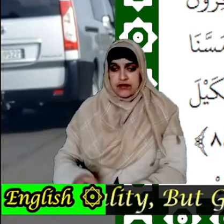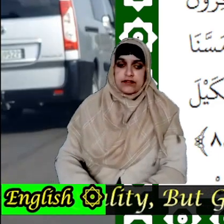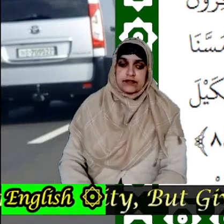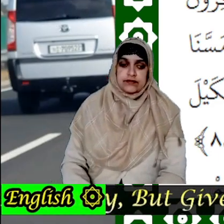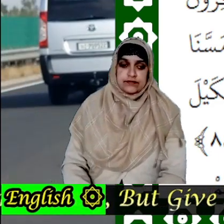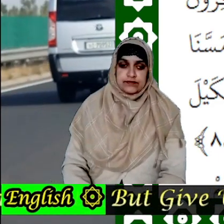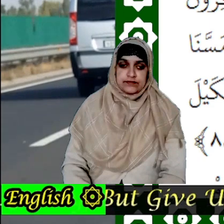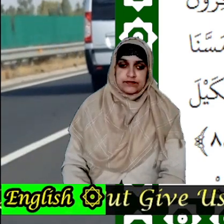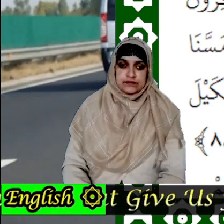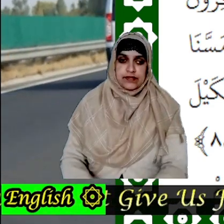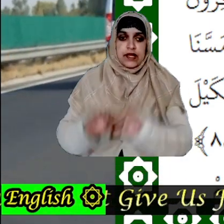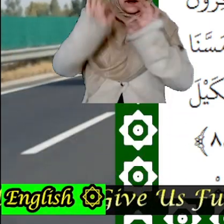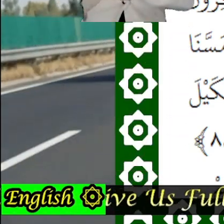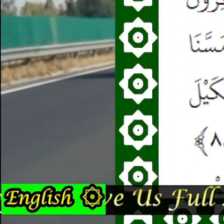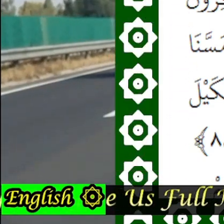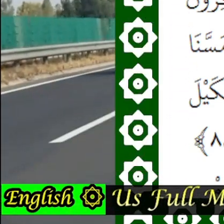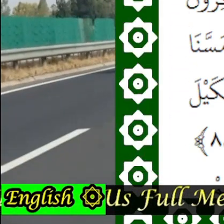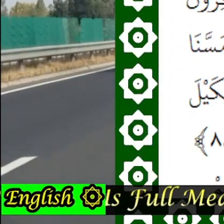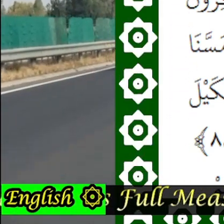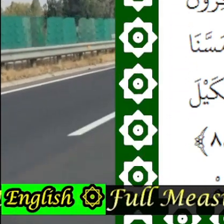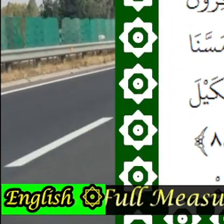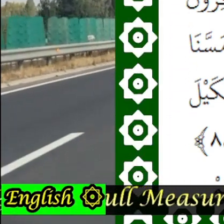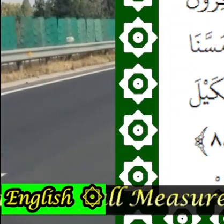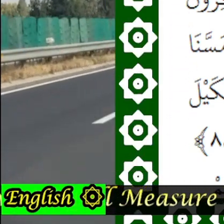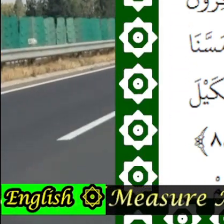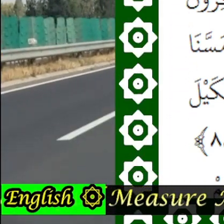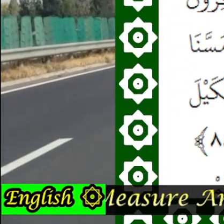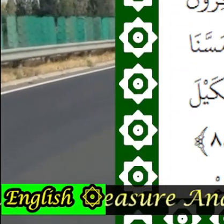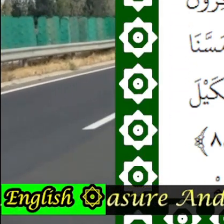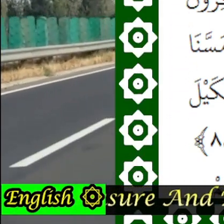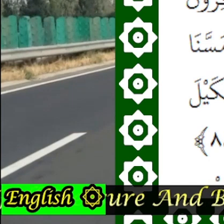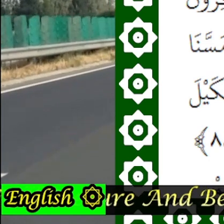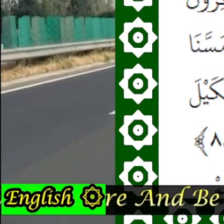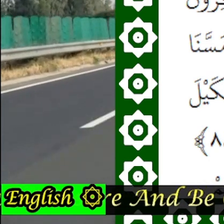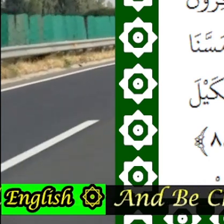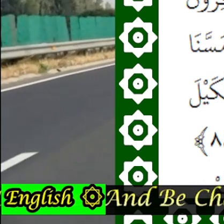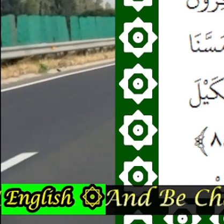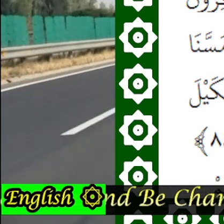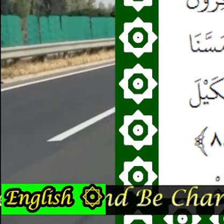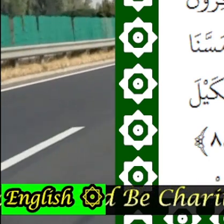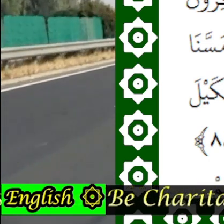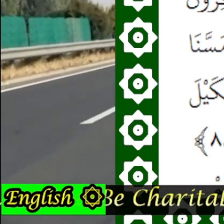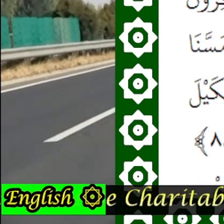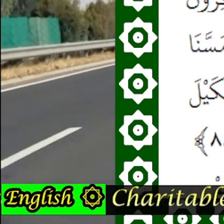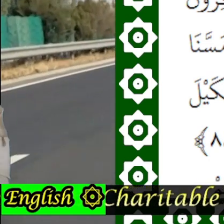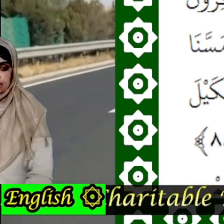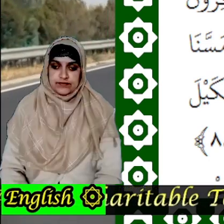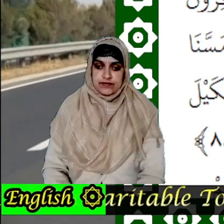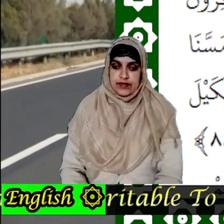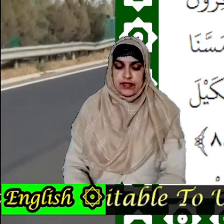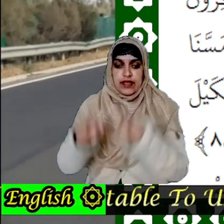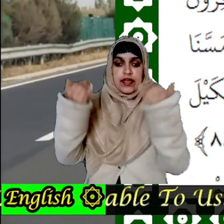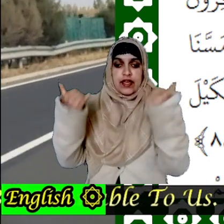مال سيتجولين دوبيات بيامسر الانقا يوسف الرسينا